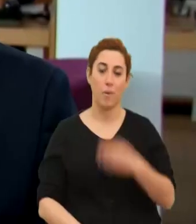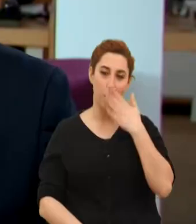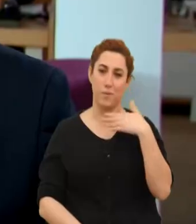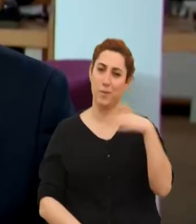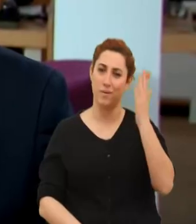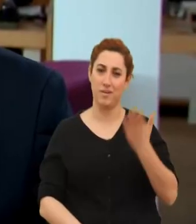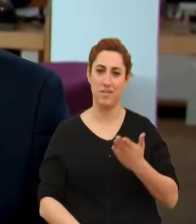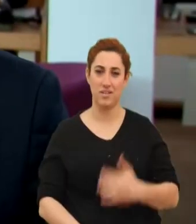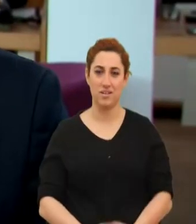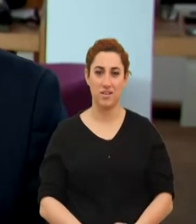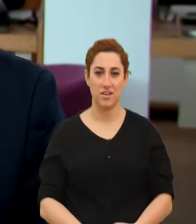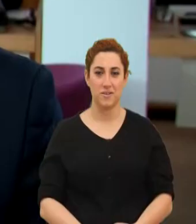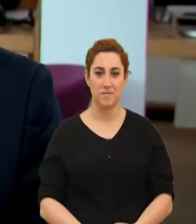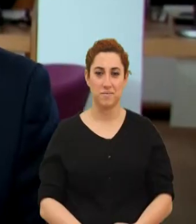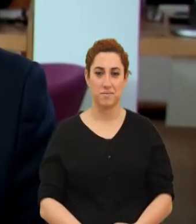Yok artık.